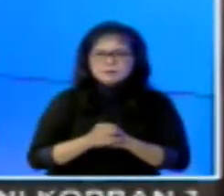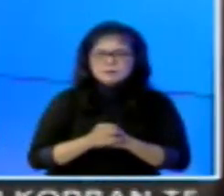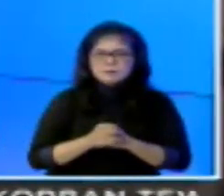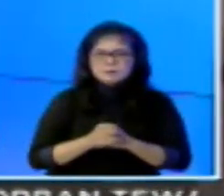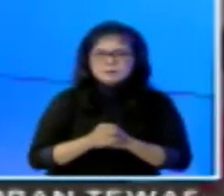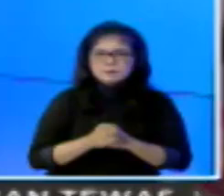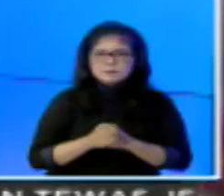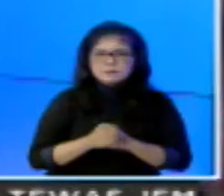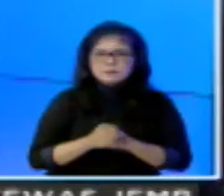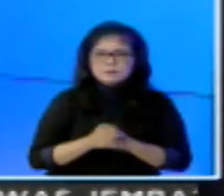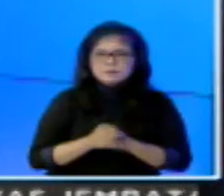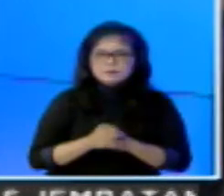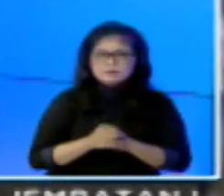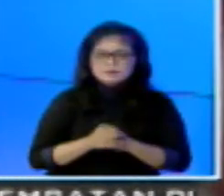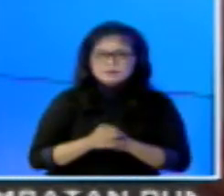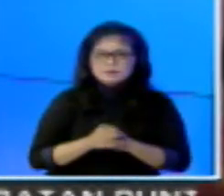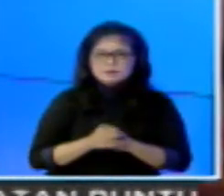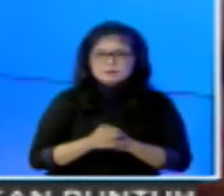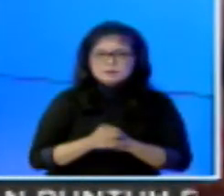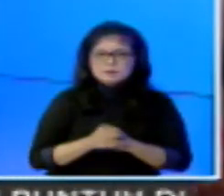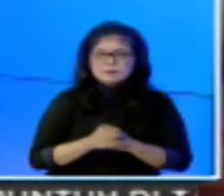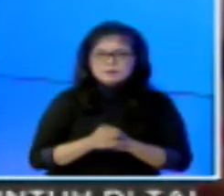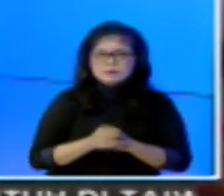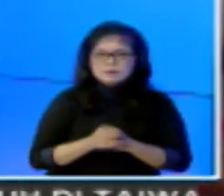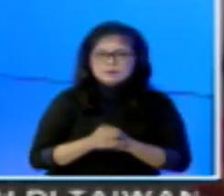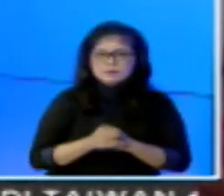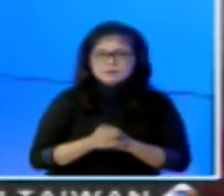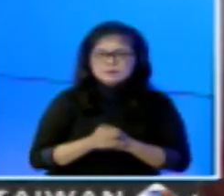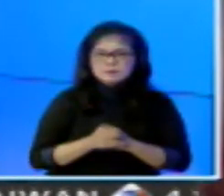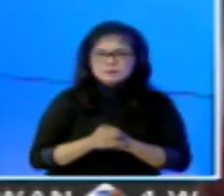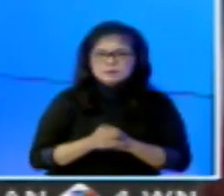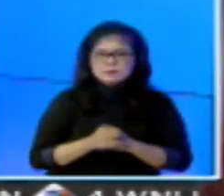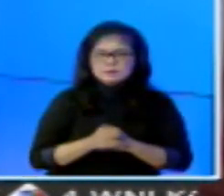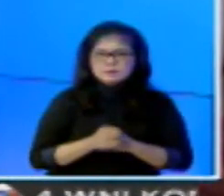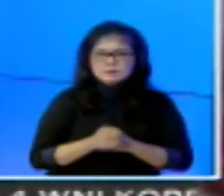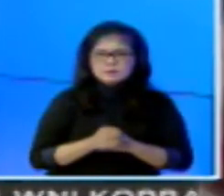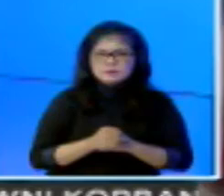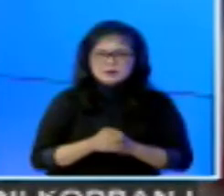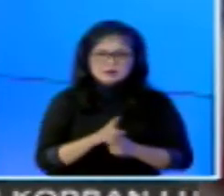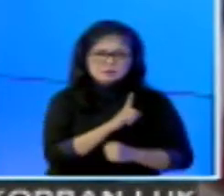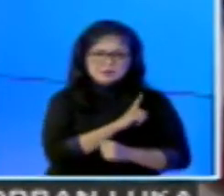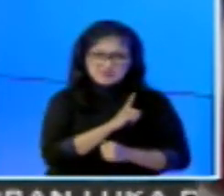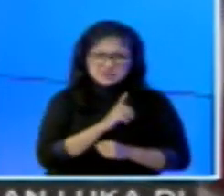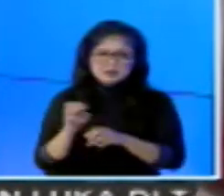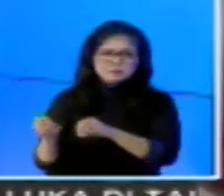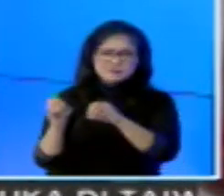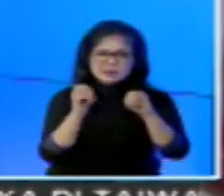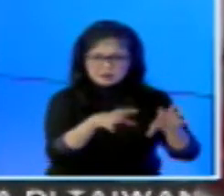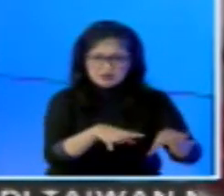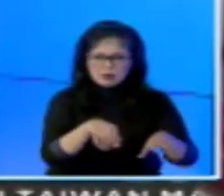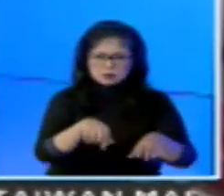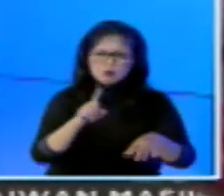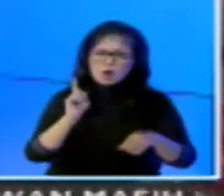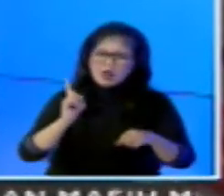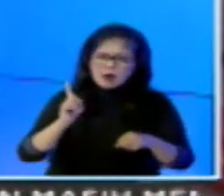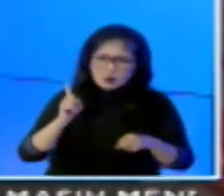Sebagian itu mandiri, ya sebagian mandiri memiliki dirinya. Untuk yang pengungsi yang memang tidak